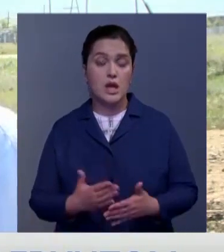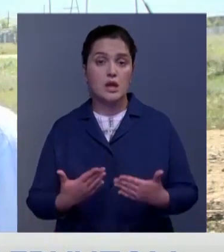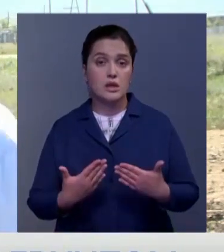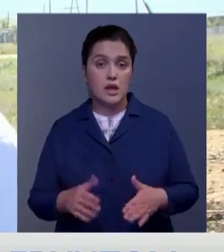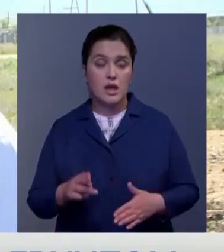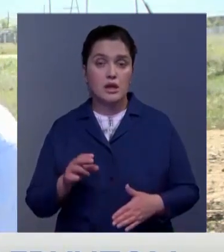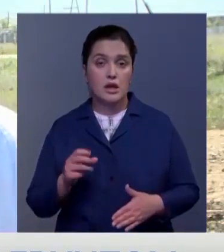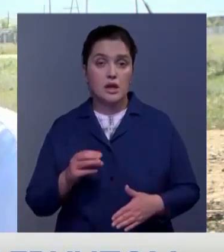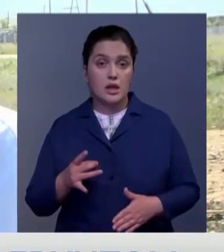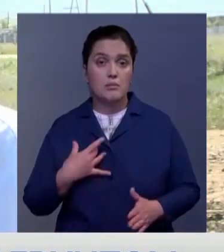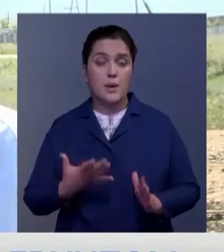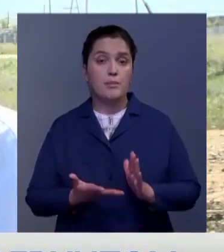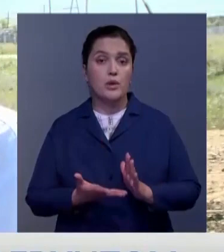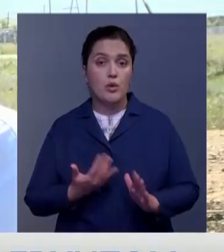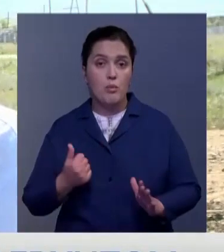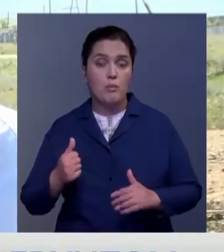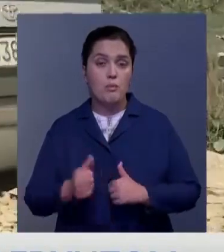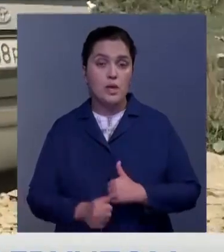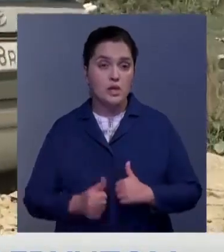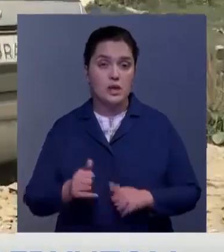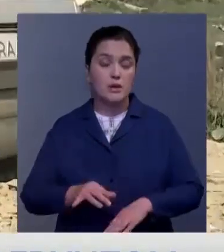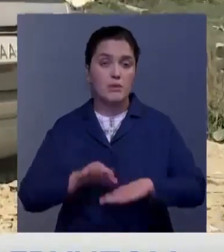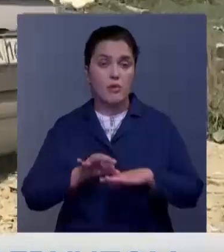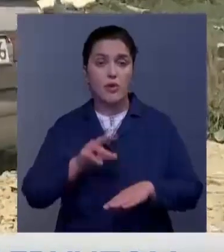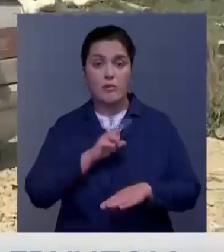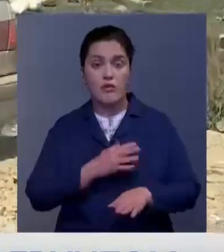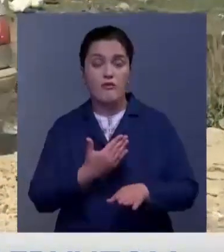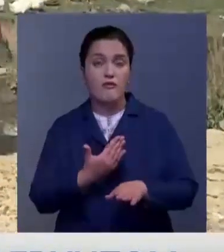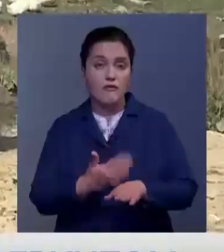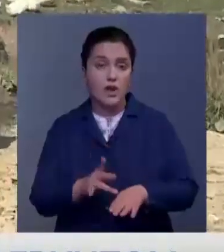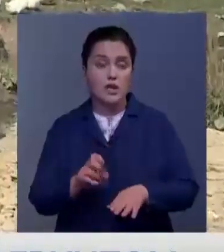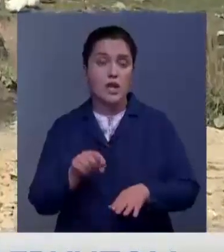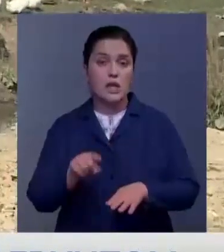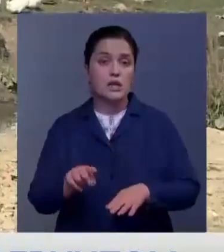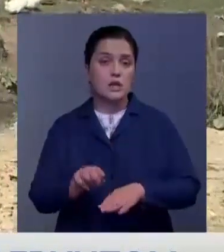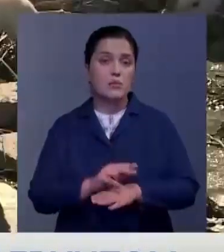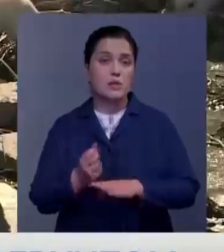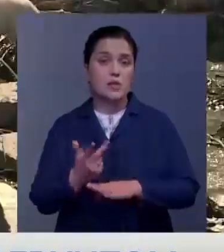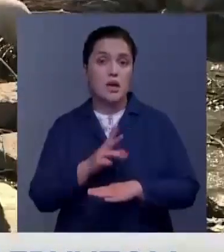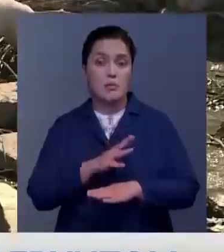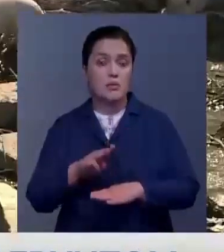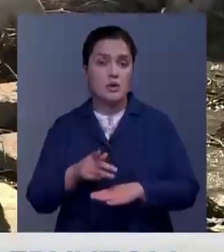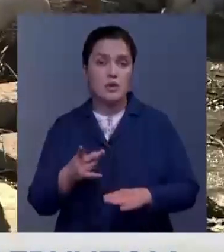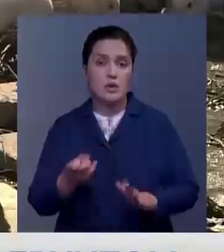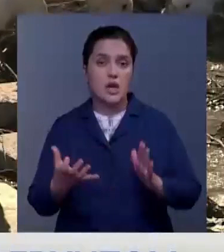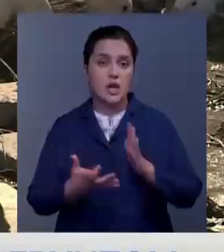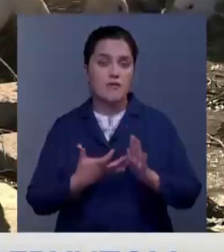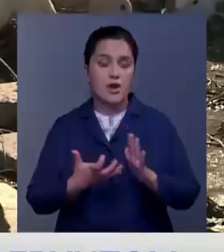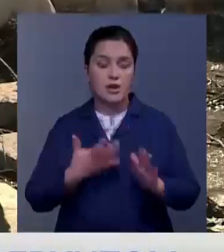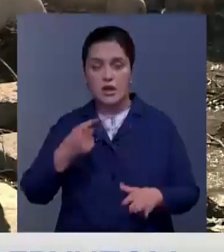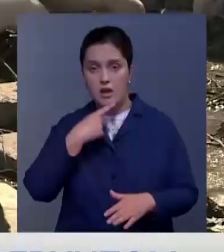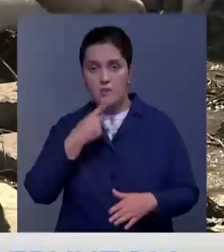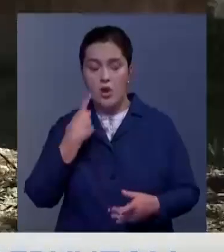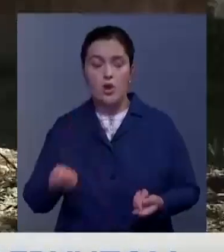материал и проводим работу. Выделенных на этот ремонт 13 миллионов тенге на другое и не хватит, отмечает